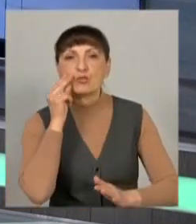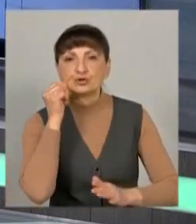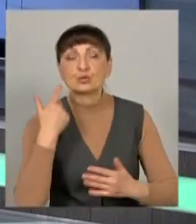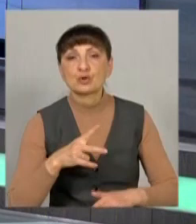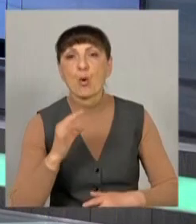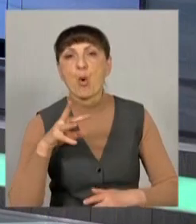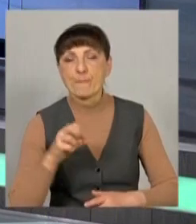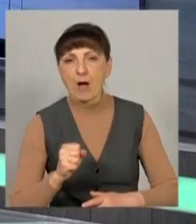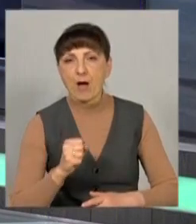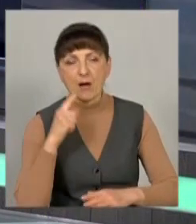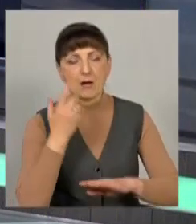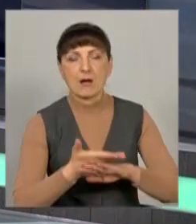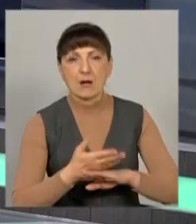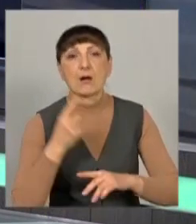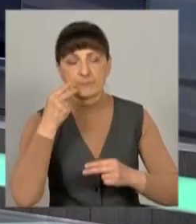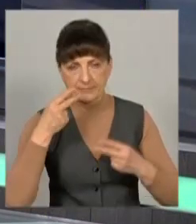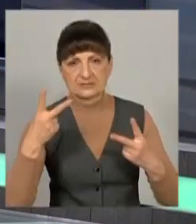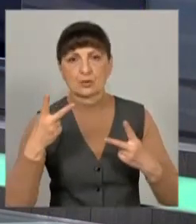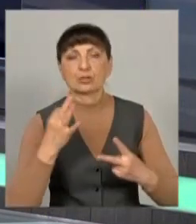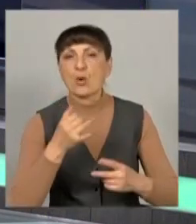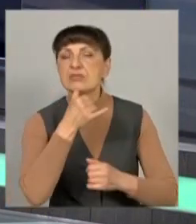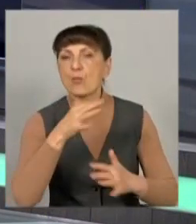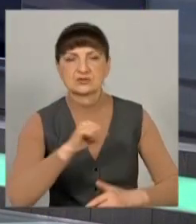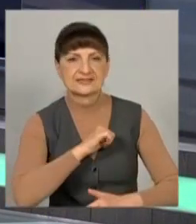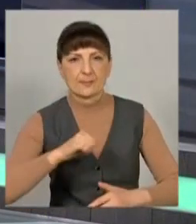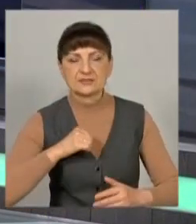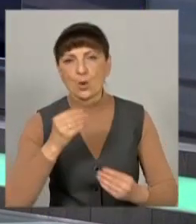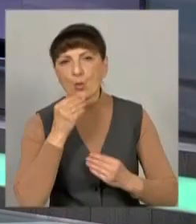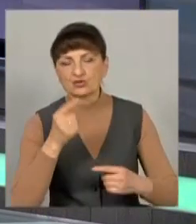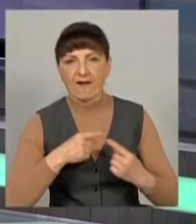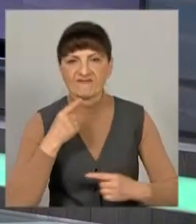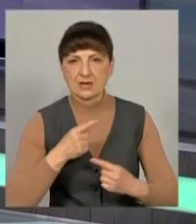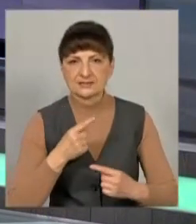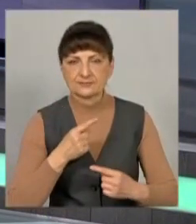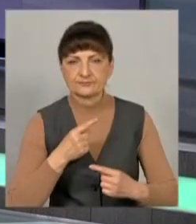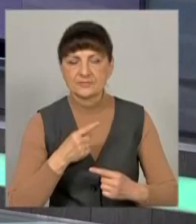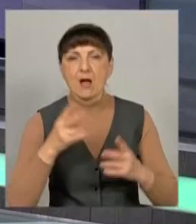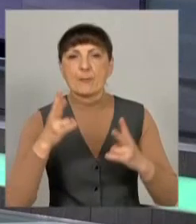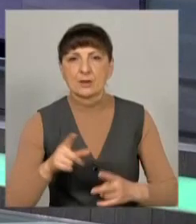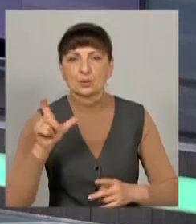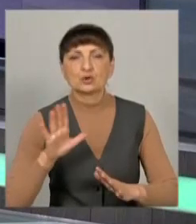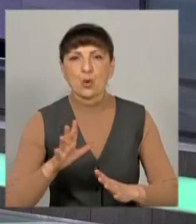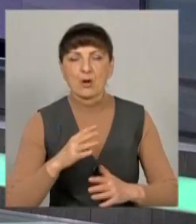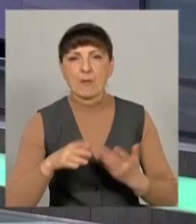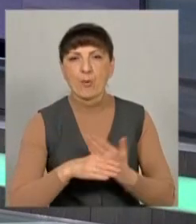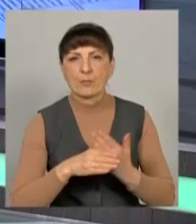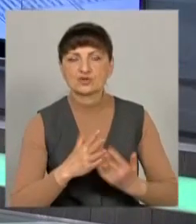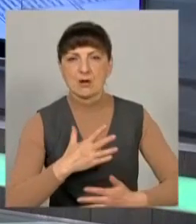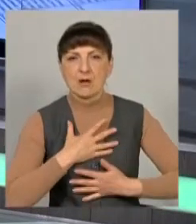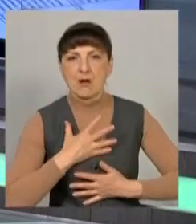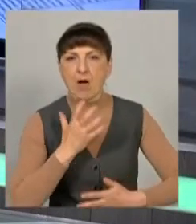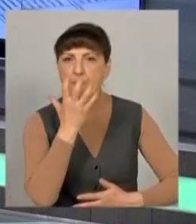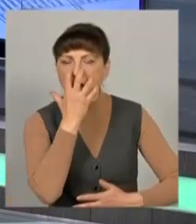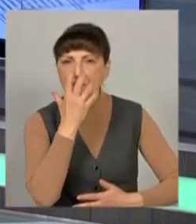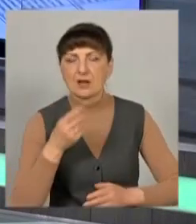из комы и находится в сознании, но не может самостоятельно есть и говорить. Потерпевший дышит только с помощью аппарата и